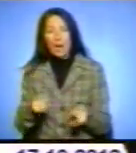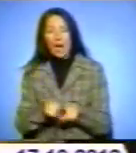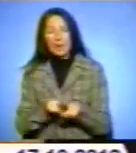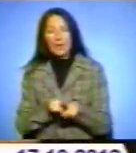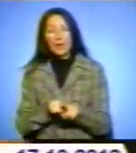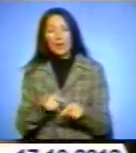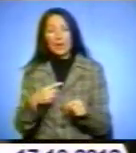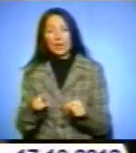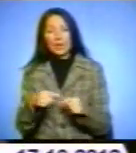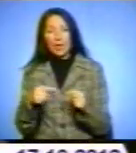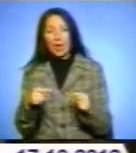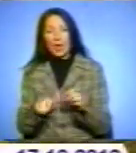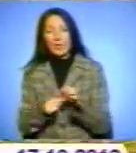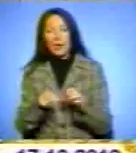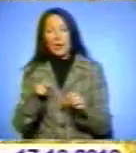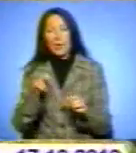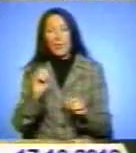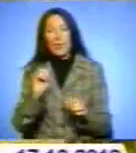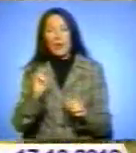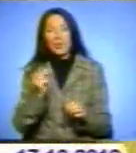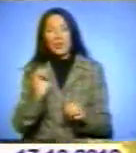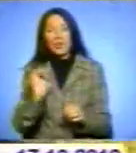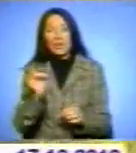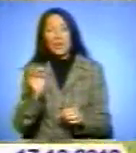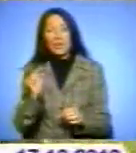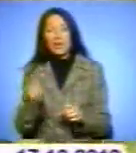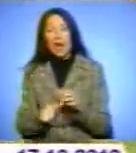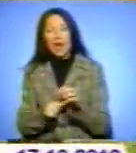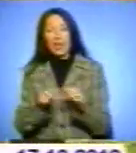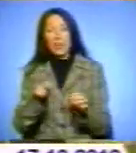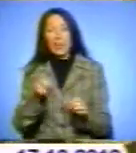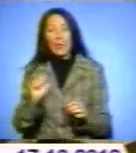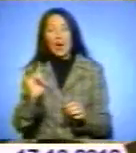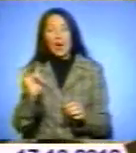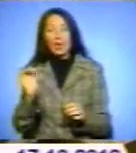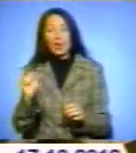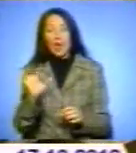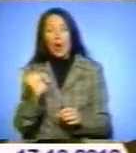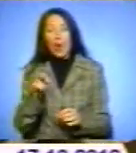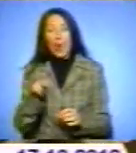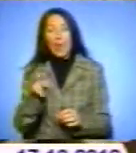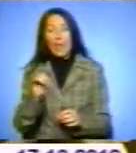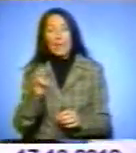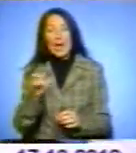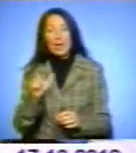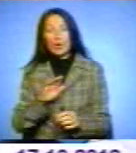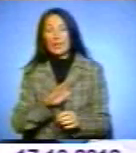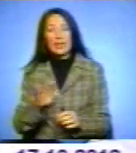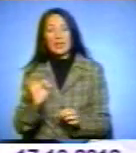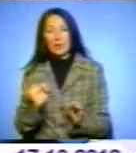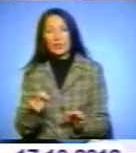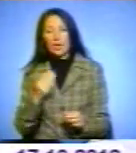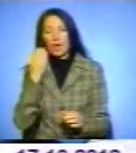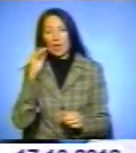таких видів, як почериця жовтошкіра, гриб-парасолька, опенюк несправжній. Краще я би рекомендувала купляти на